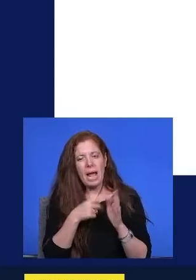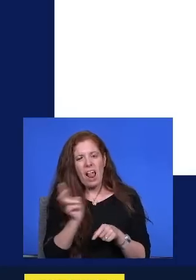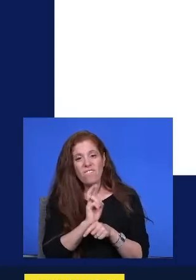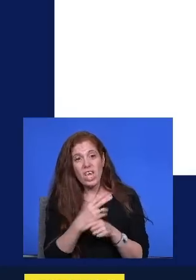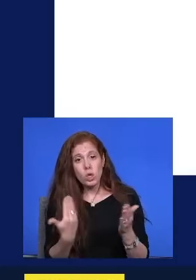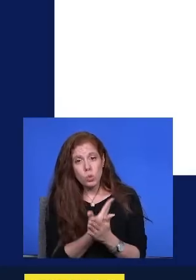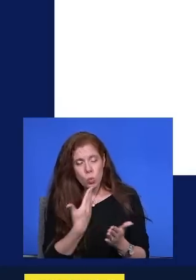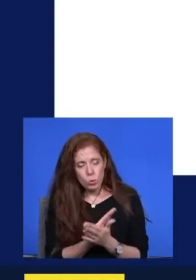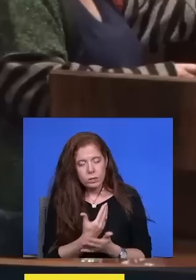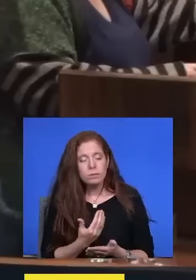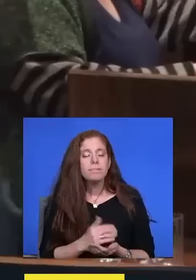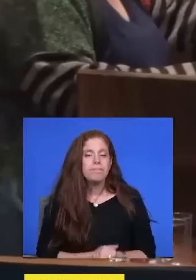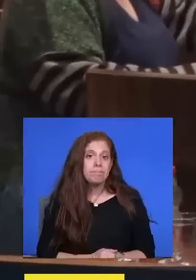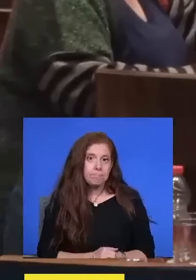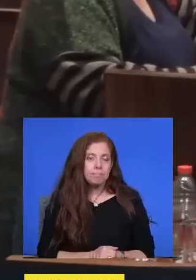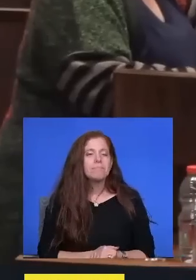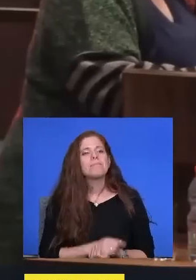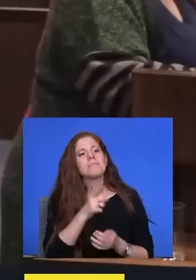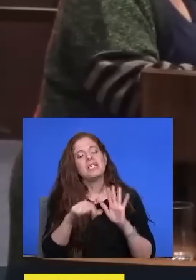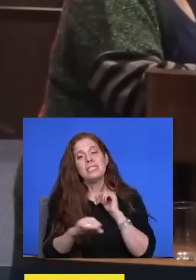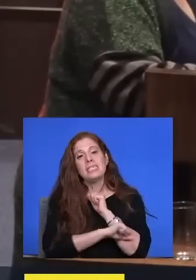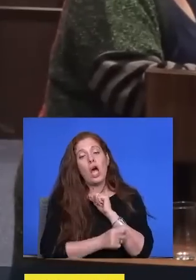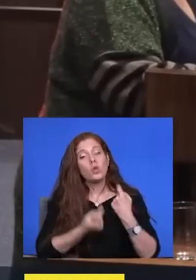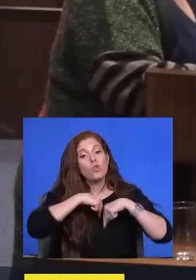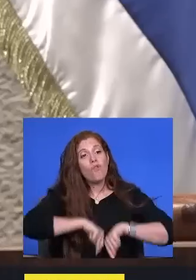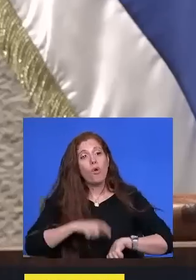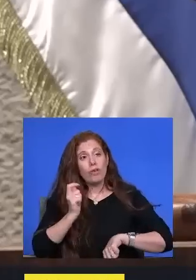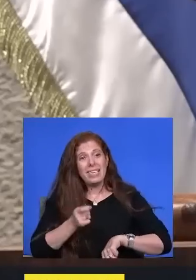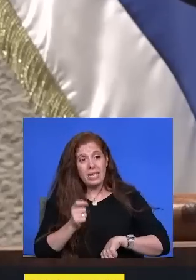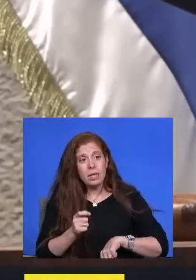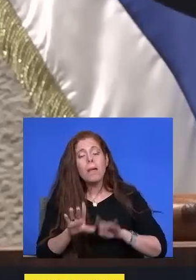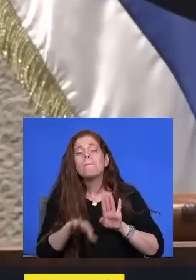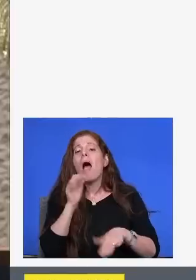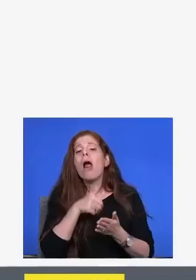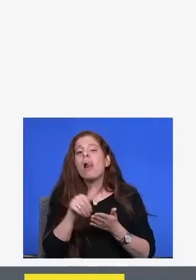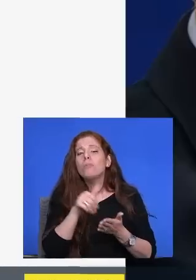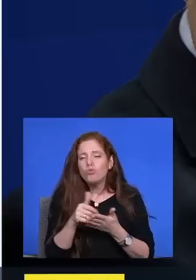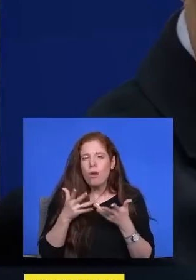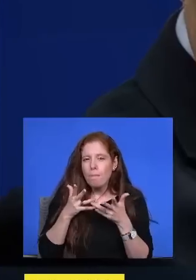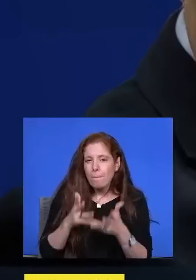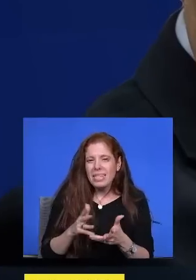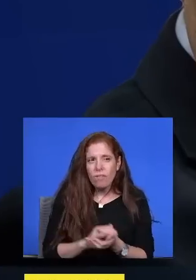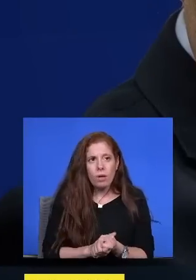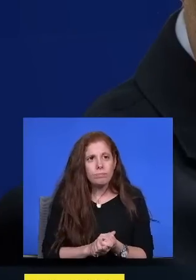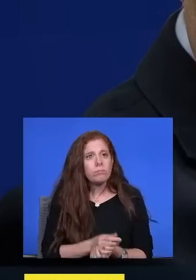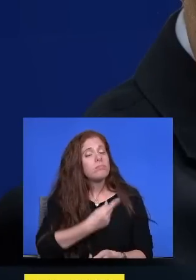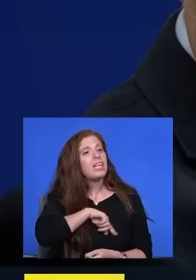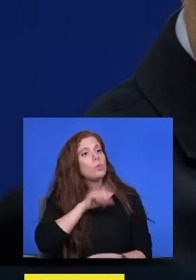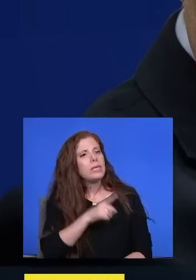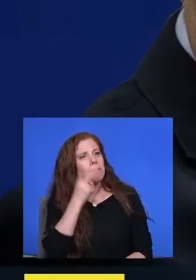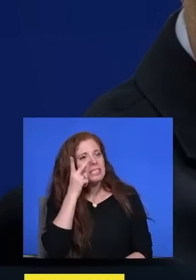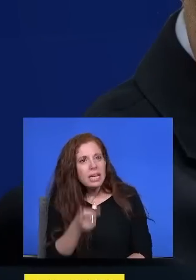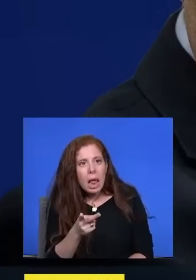שלנו, כתב זוהר. סגן יושב ראש הכנסת ניסים וטורי בחר להמשיך במתקפה. אנחנו צריכים להסתכל